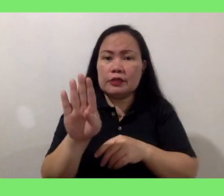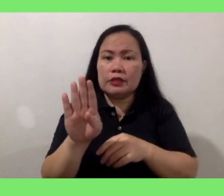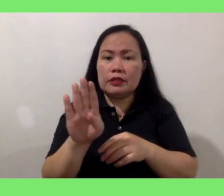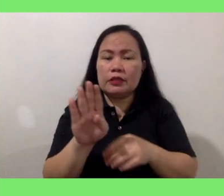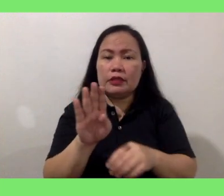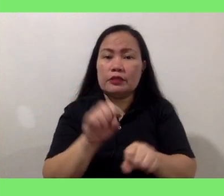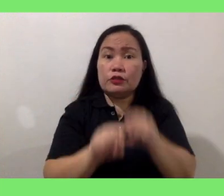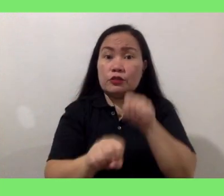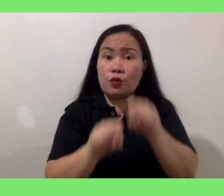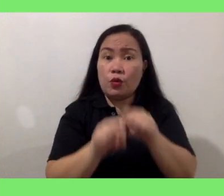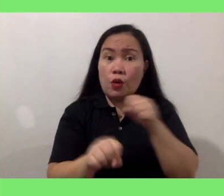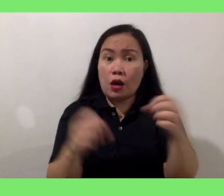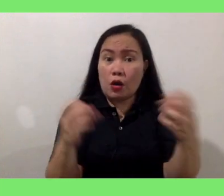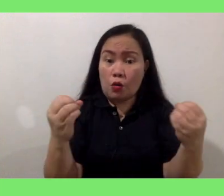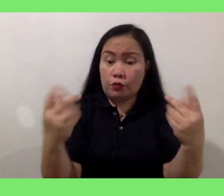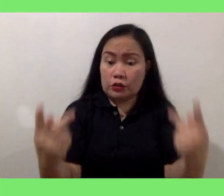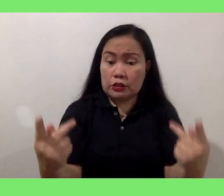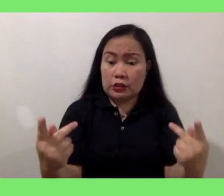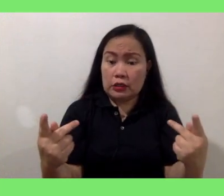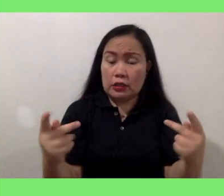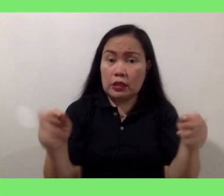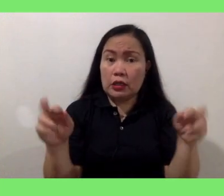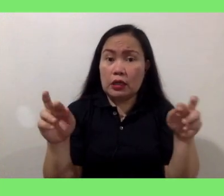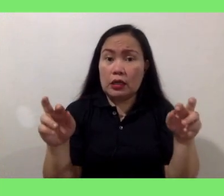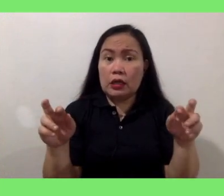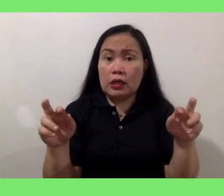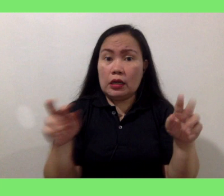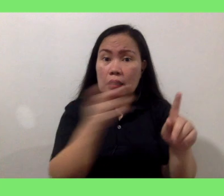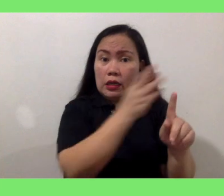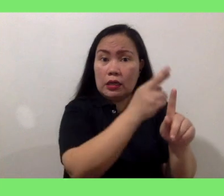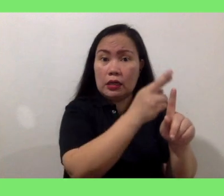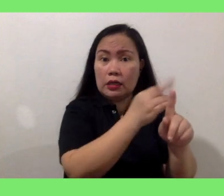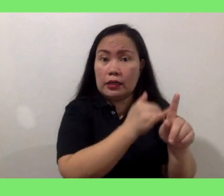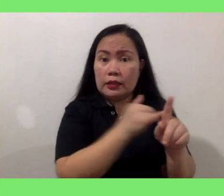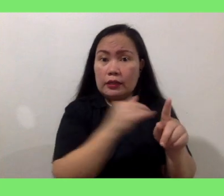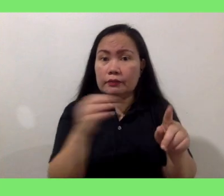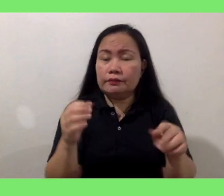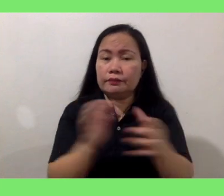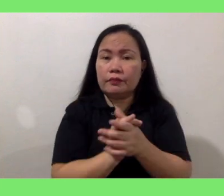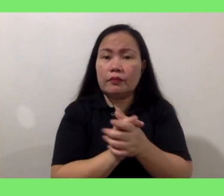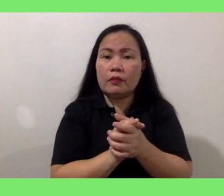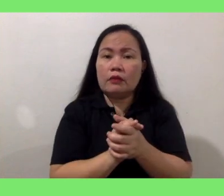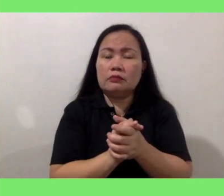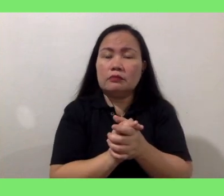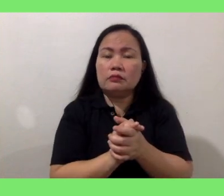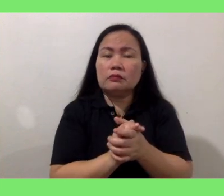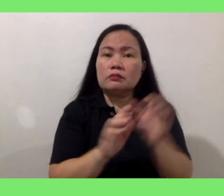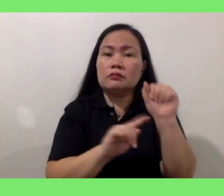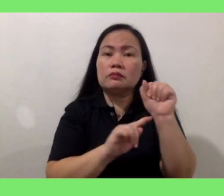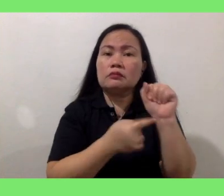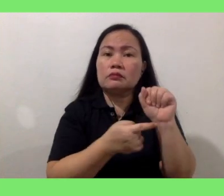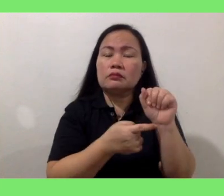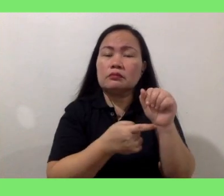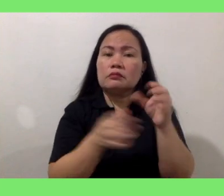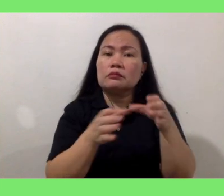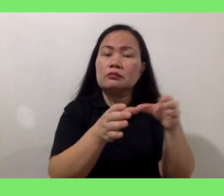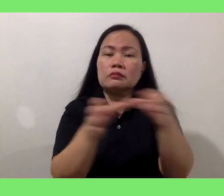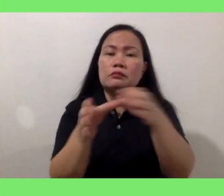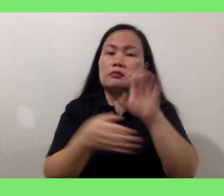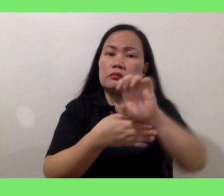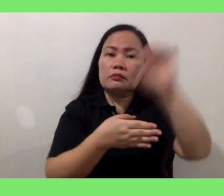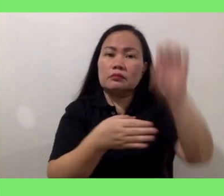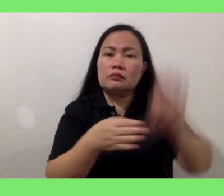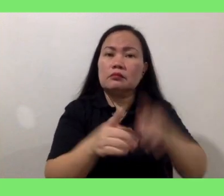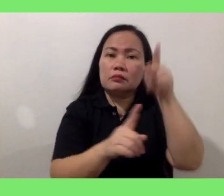common endpoint ay B, therefore, ang opposite rays natin, ibig sabihin, sabi it starts with a